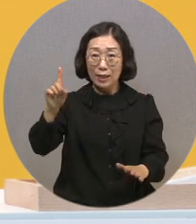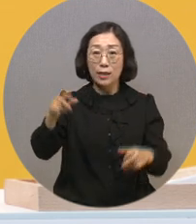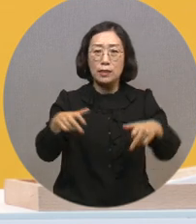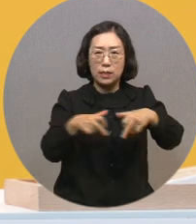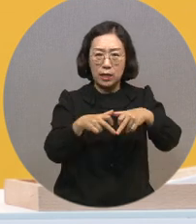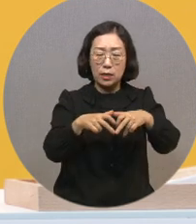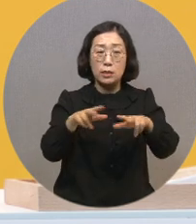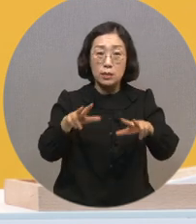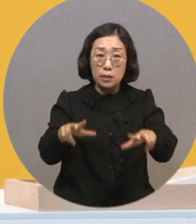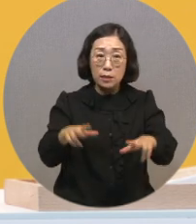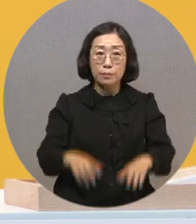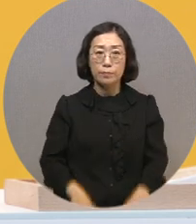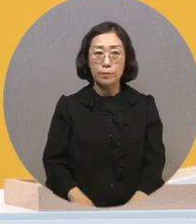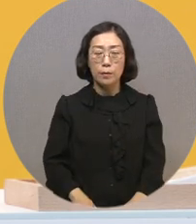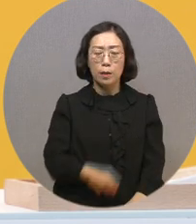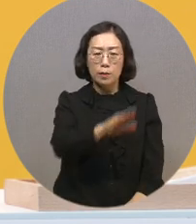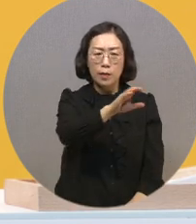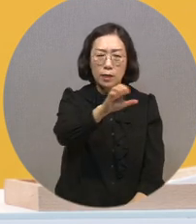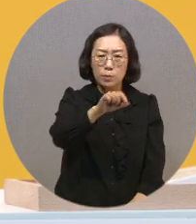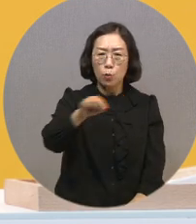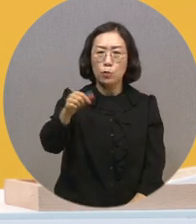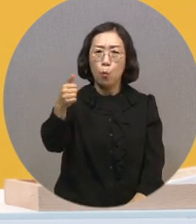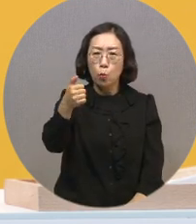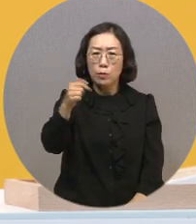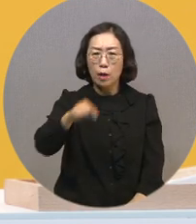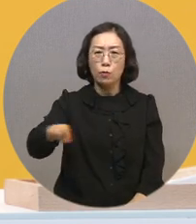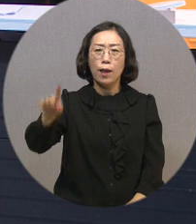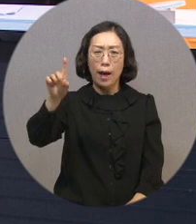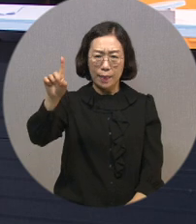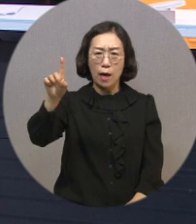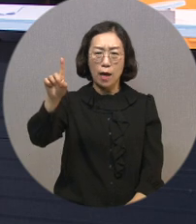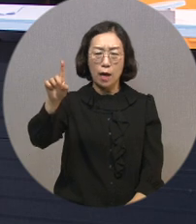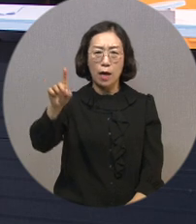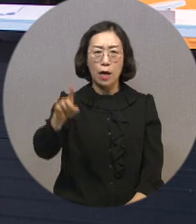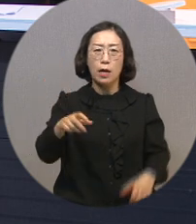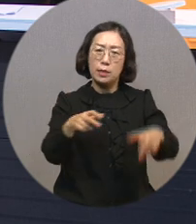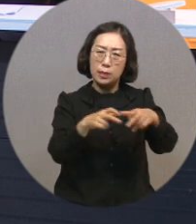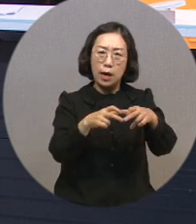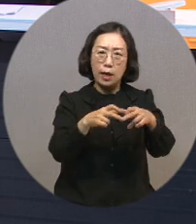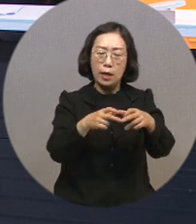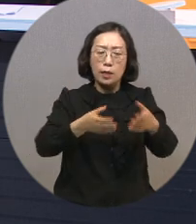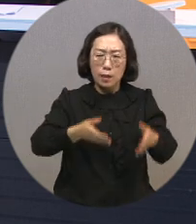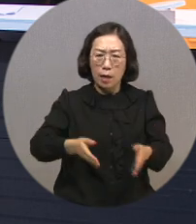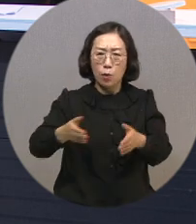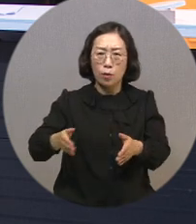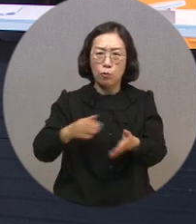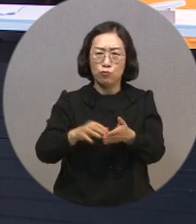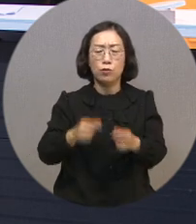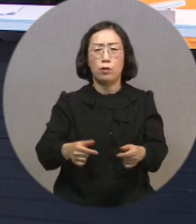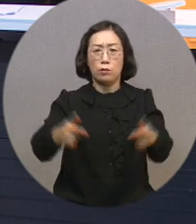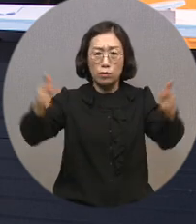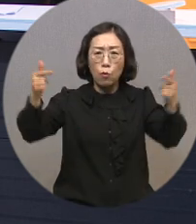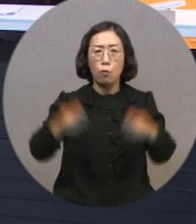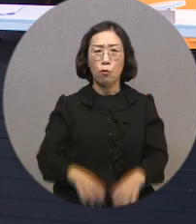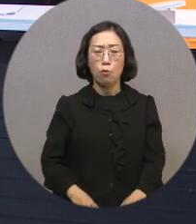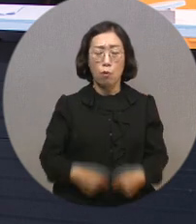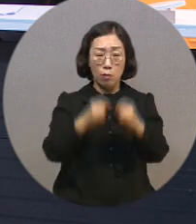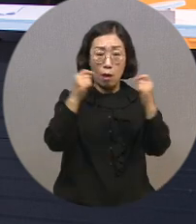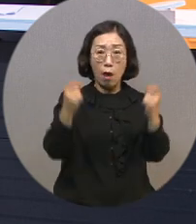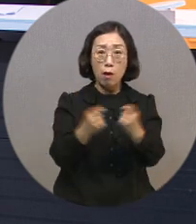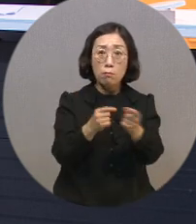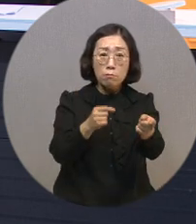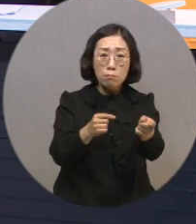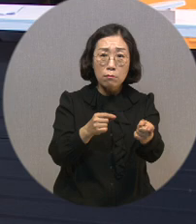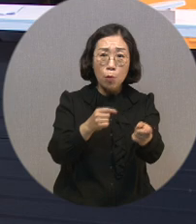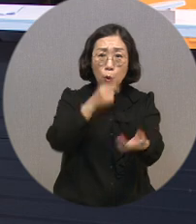태어났다면은 지금 45명에서 50명 중에 한 명이 장애인이 태어나잖아요. 예. 그게 어찌 개인적 책임으로